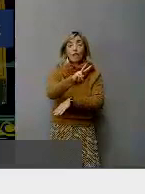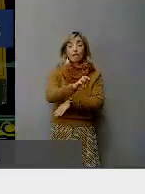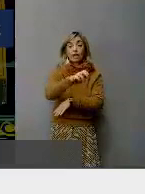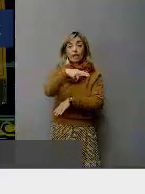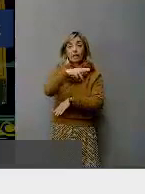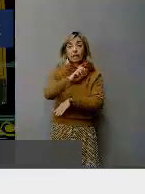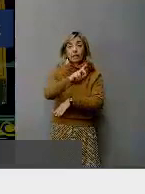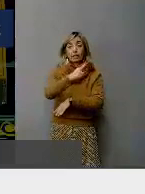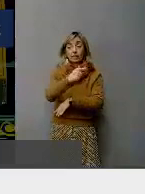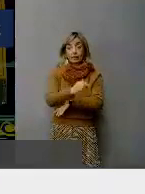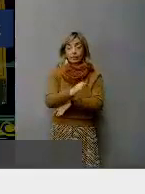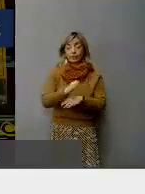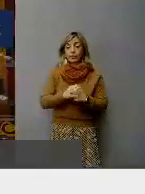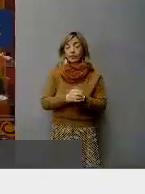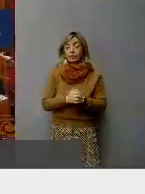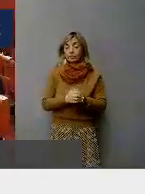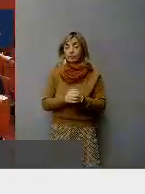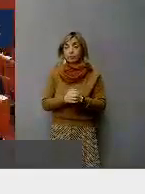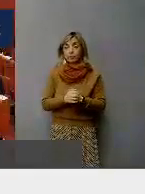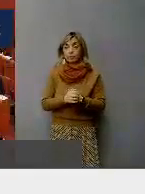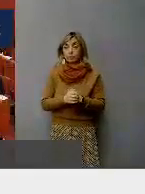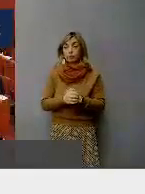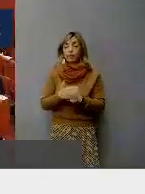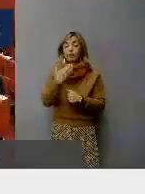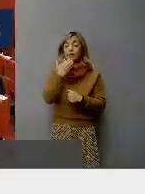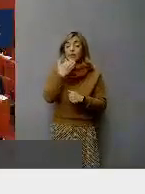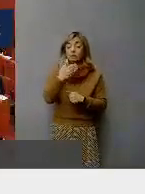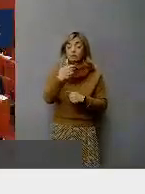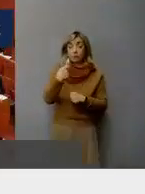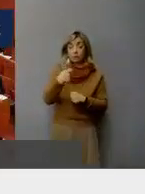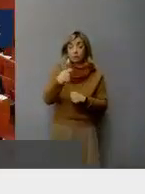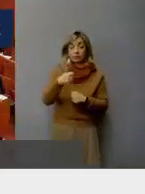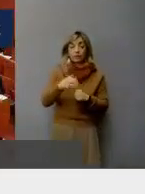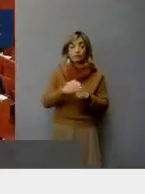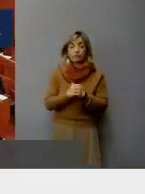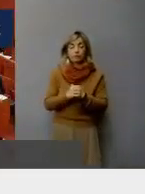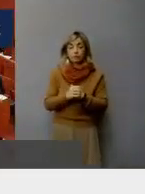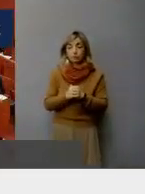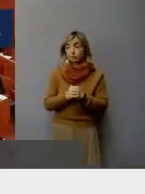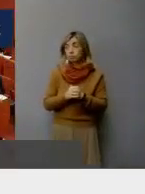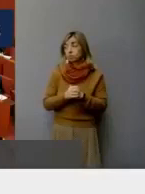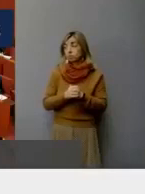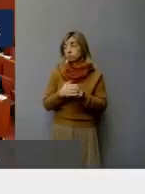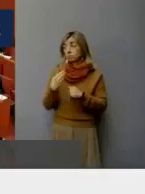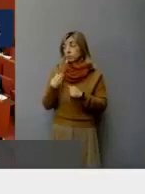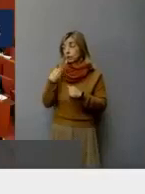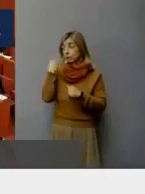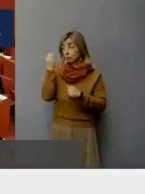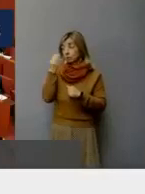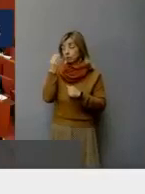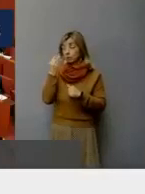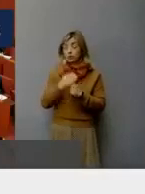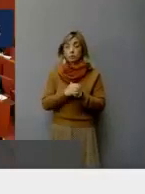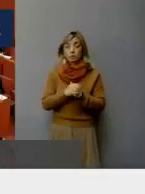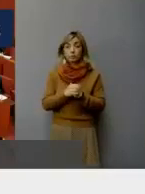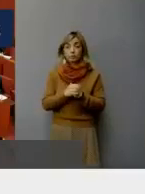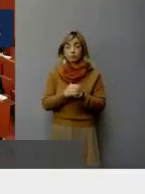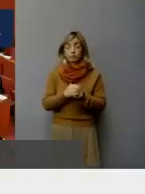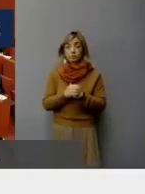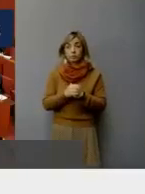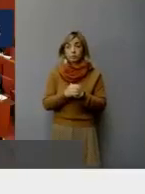parola la ringrazio presidente ma io trovo che ogni attenzione